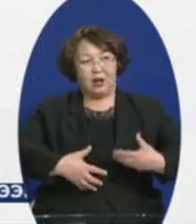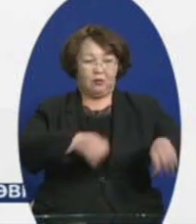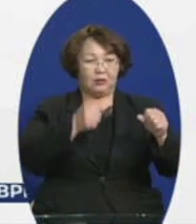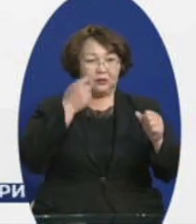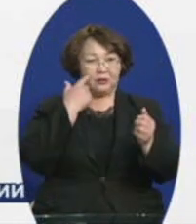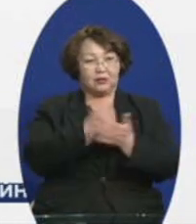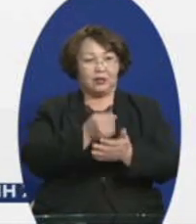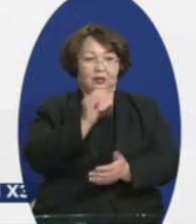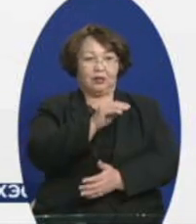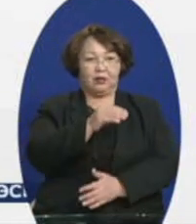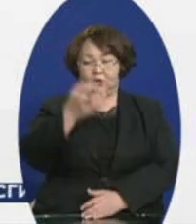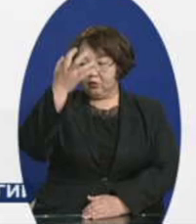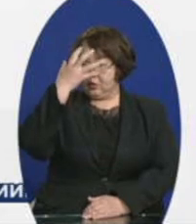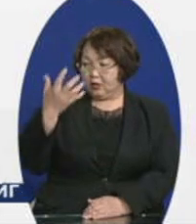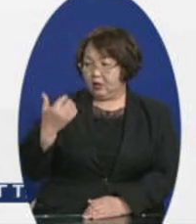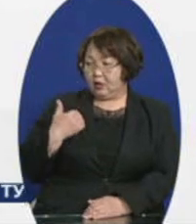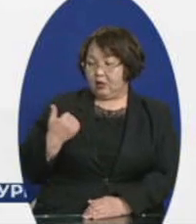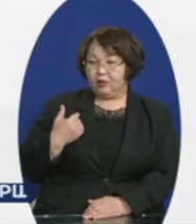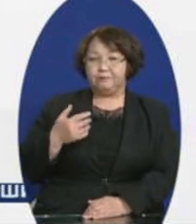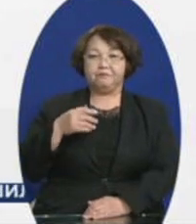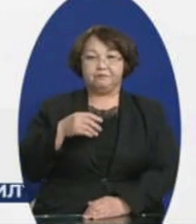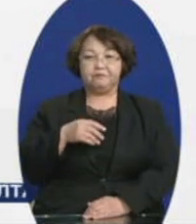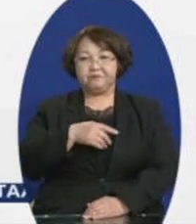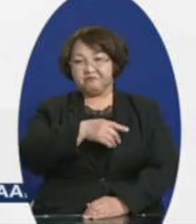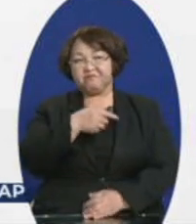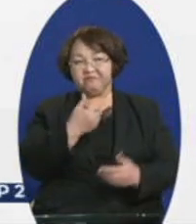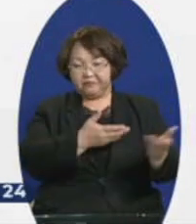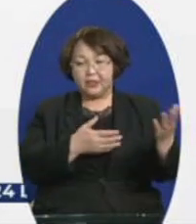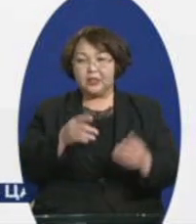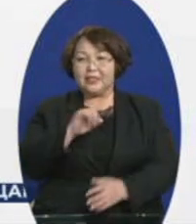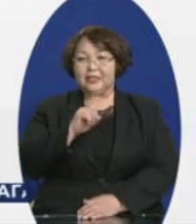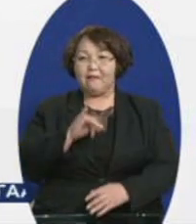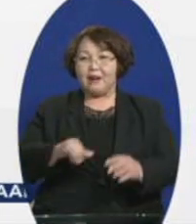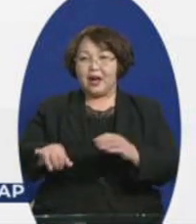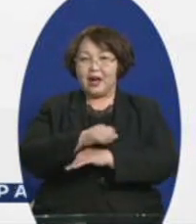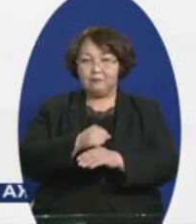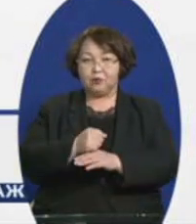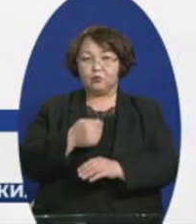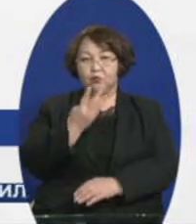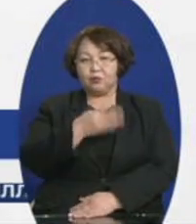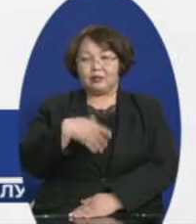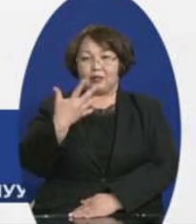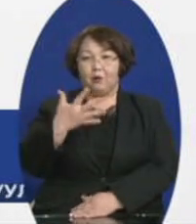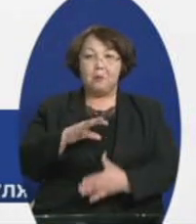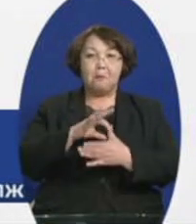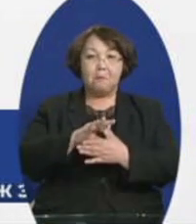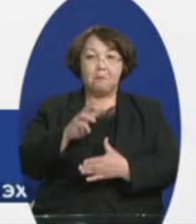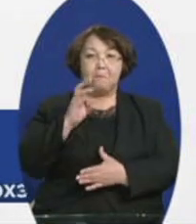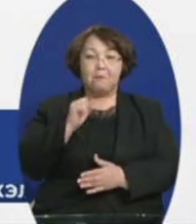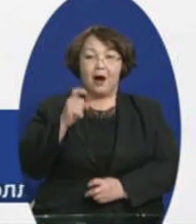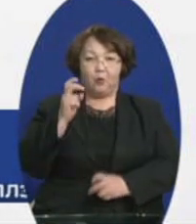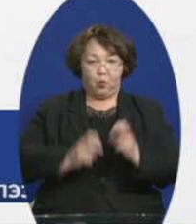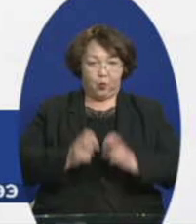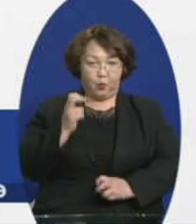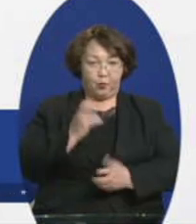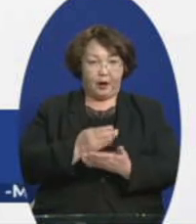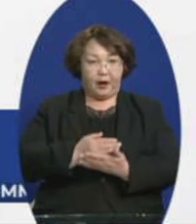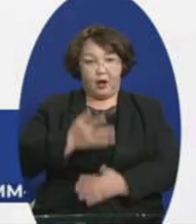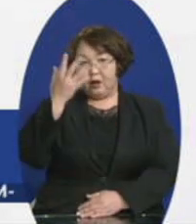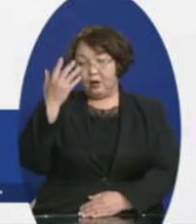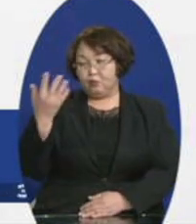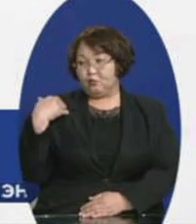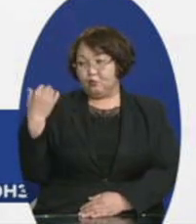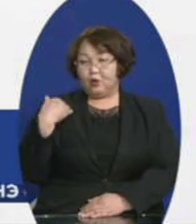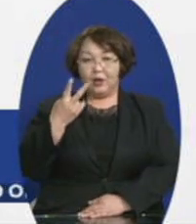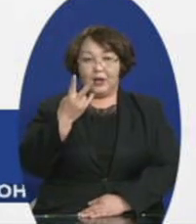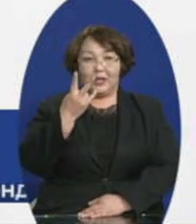өргүүлсэн. За дээр нь манай Захой аймагт бол 4-5 махны үйлдвэрүүд байдаг. За энэ махны үйлдвэрүүд маань намраас эхлээд бол